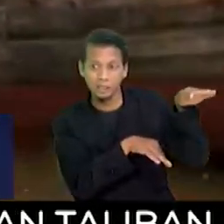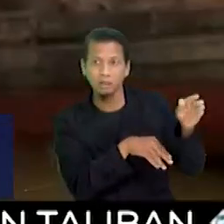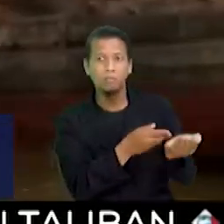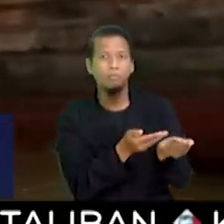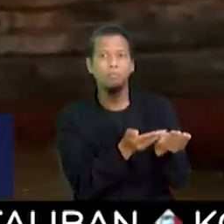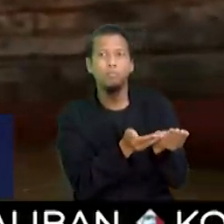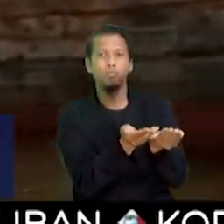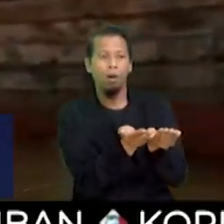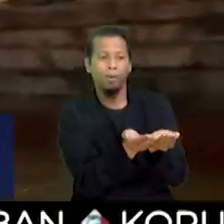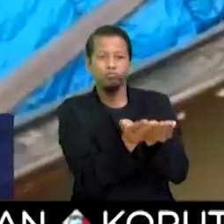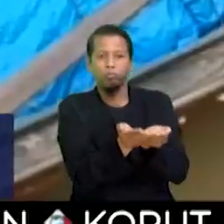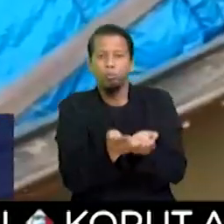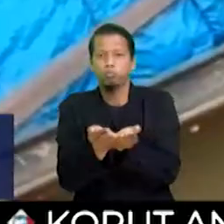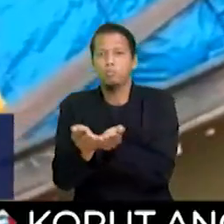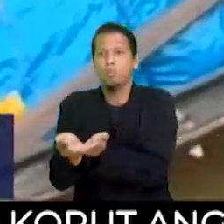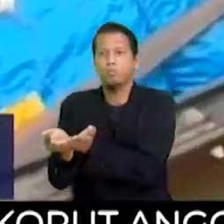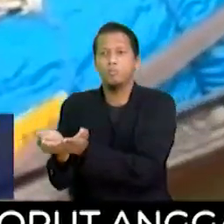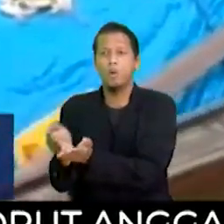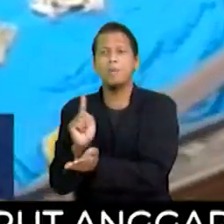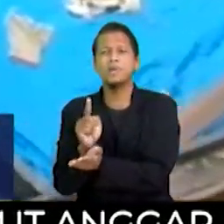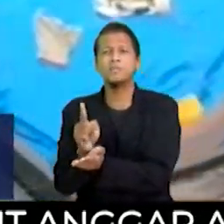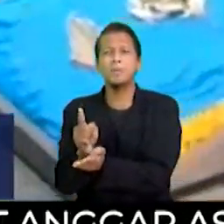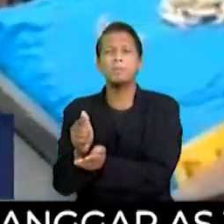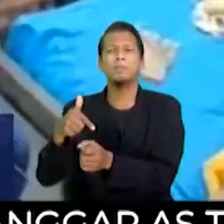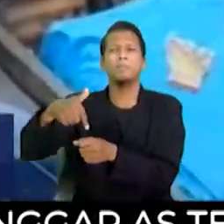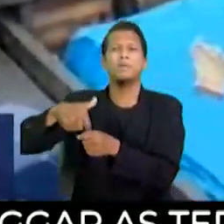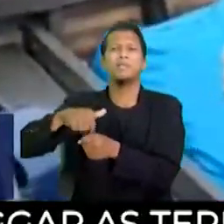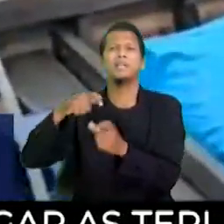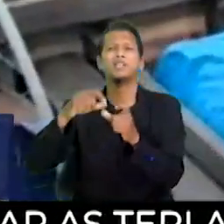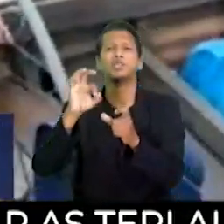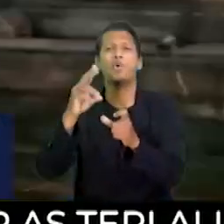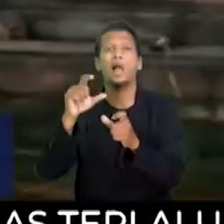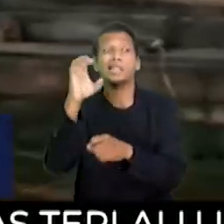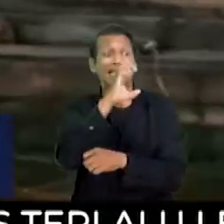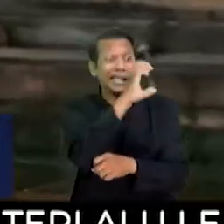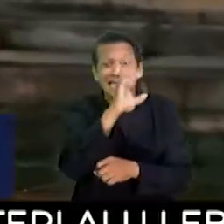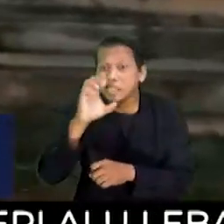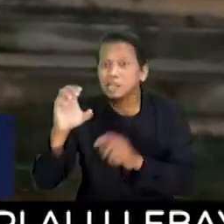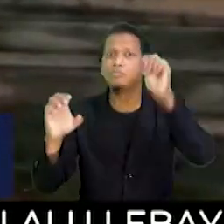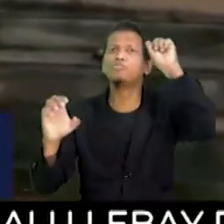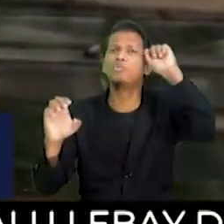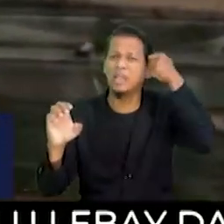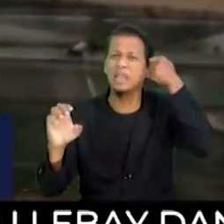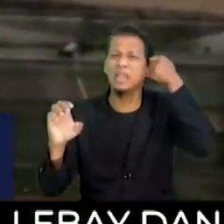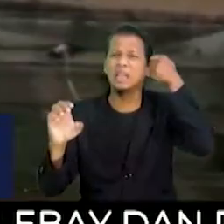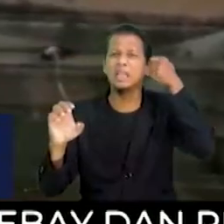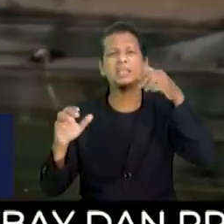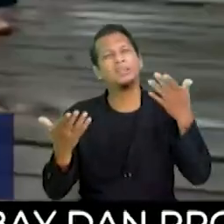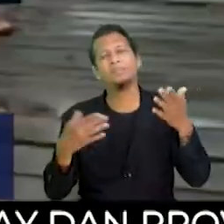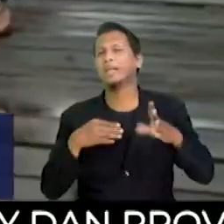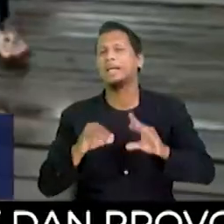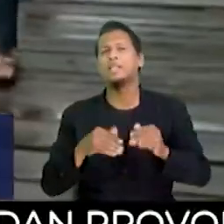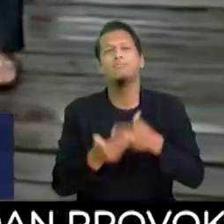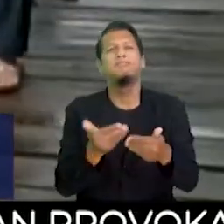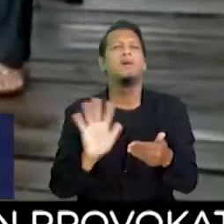melaut. Selama beberapa hari kelangkaan solar bersubsidi membuat mereka tidak melaut. Praktis tidak ada tangkapan hasil laut dan tidak